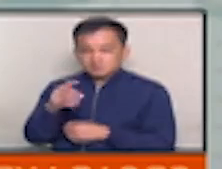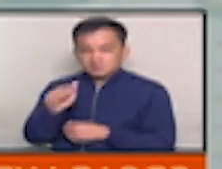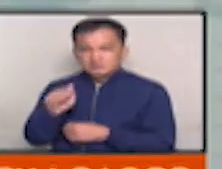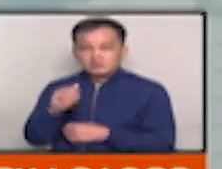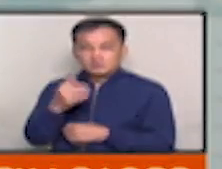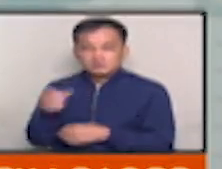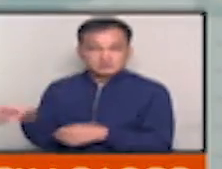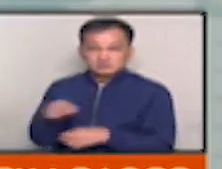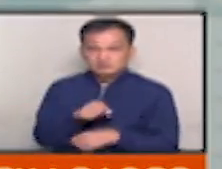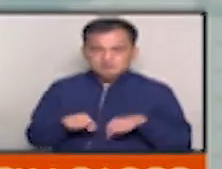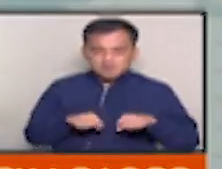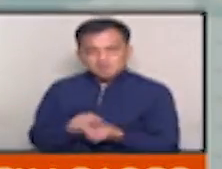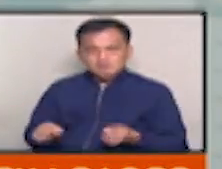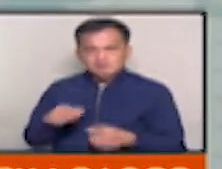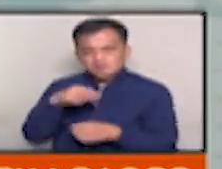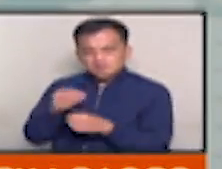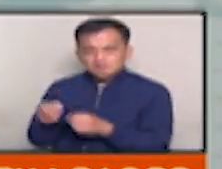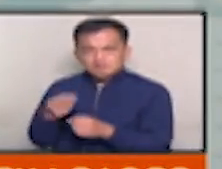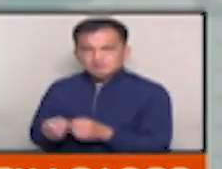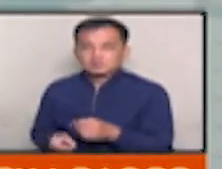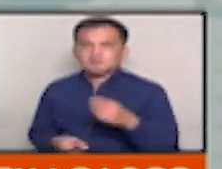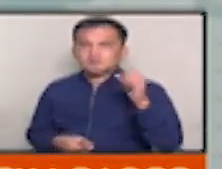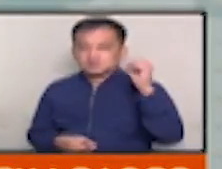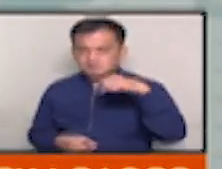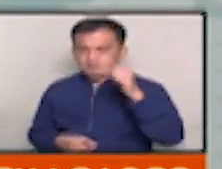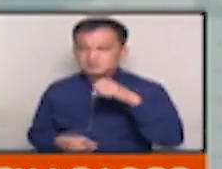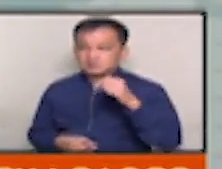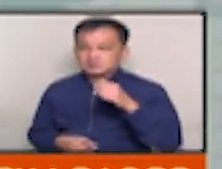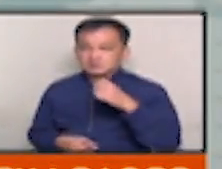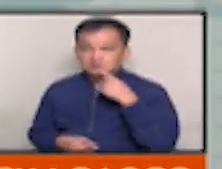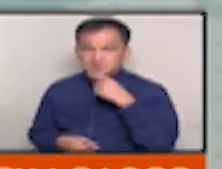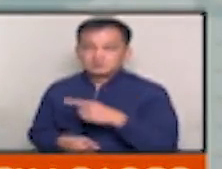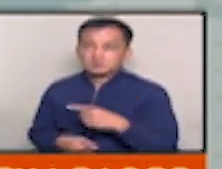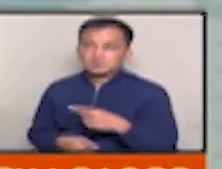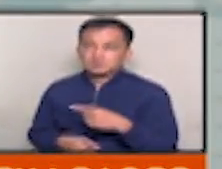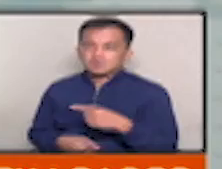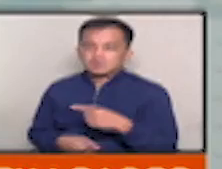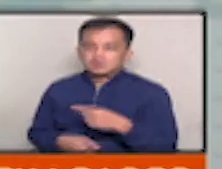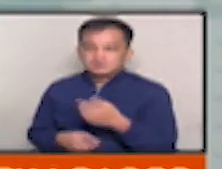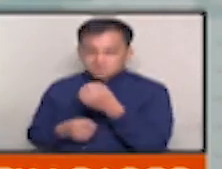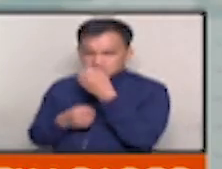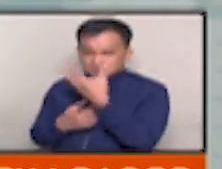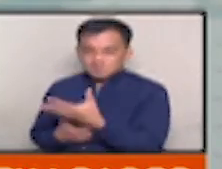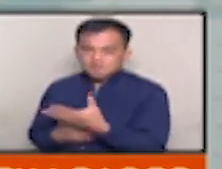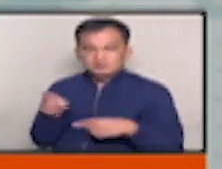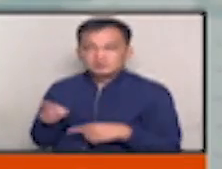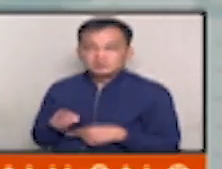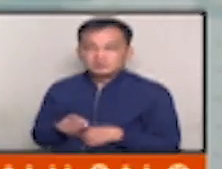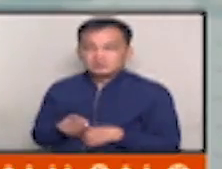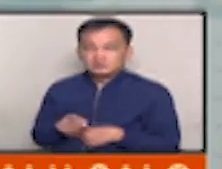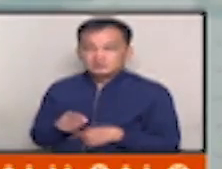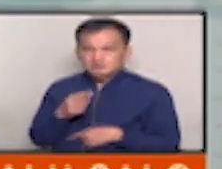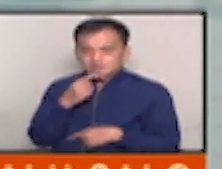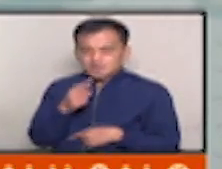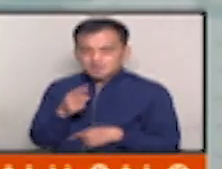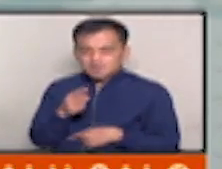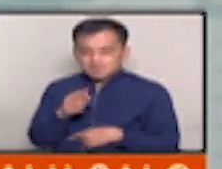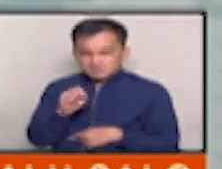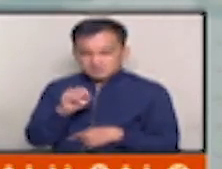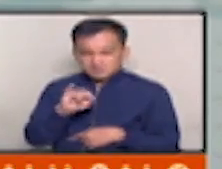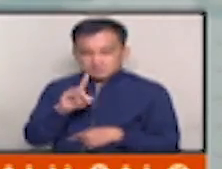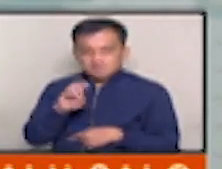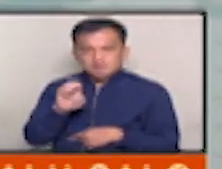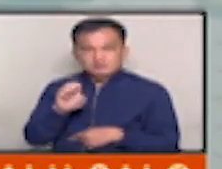kanyang kariton at sinira yung mga saging? Opo, yun po ang pagkasabi niya. Pero po yun po, nasa sidewalk po